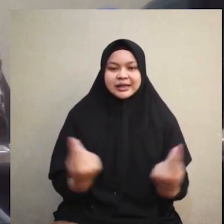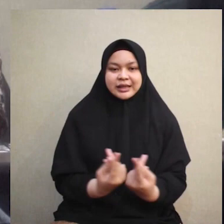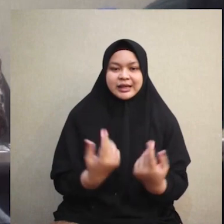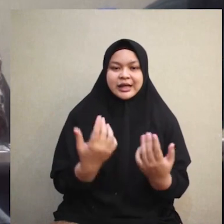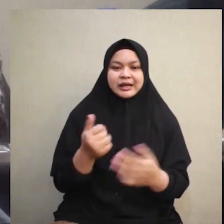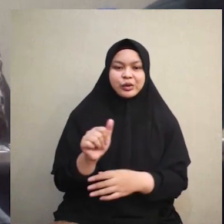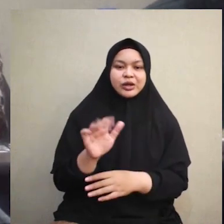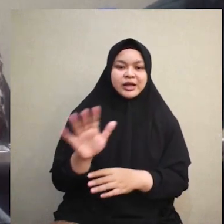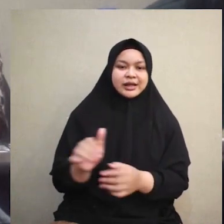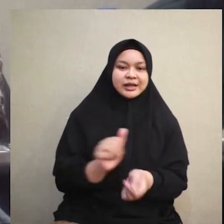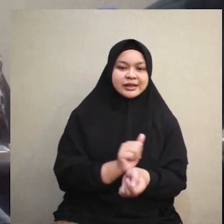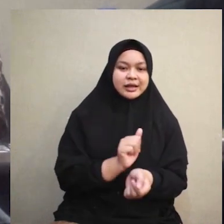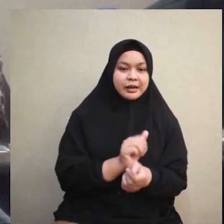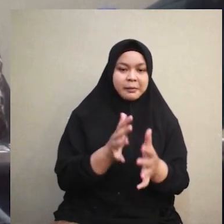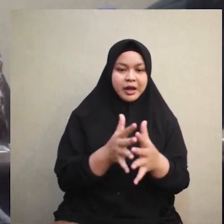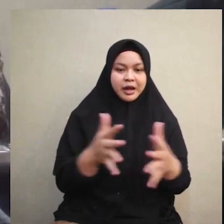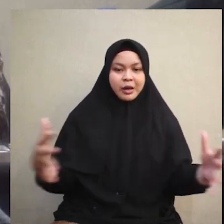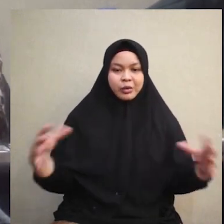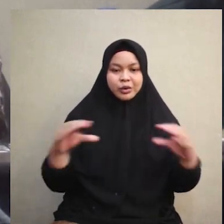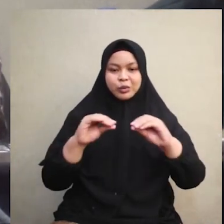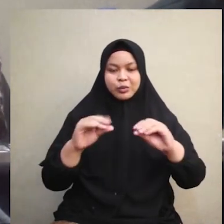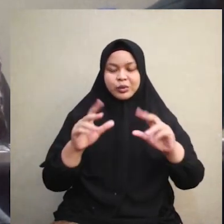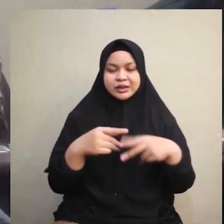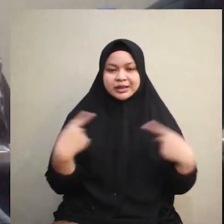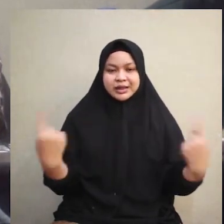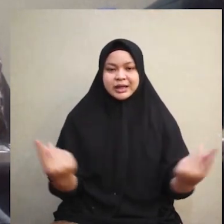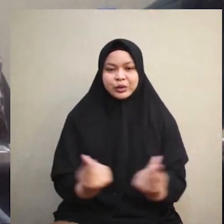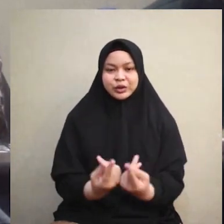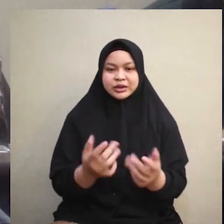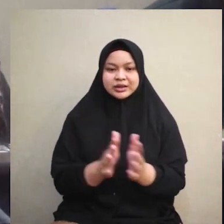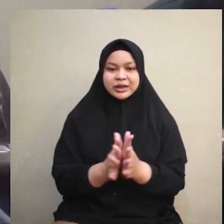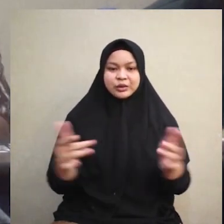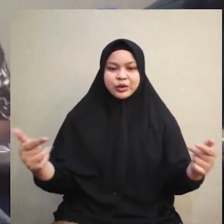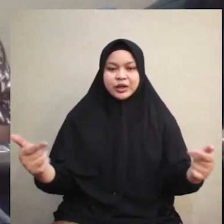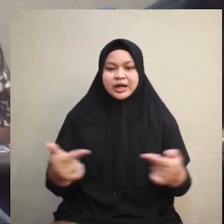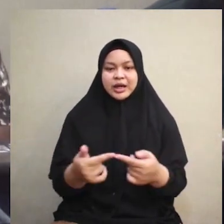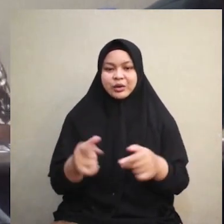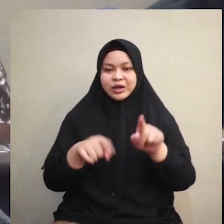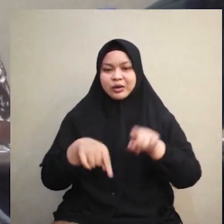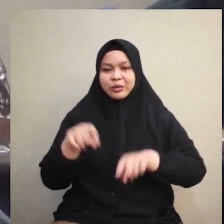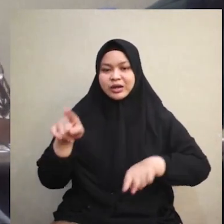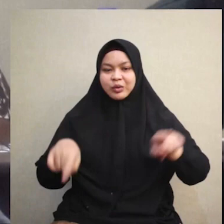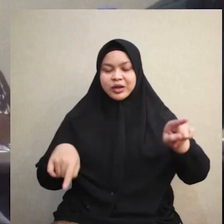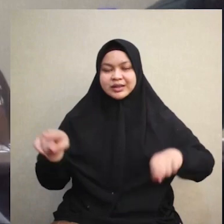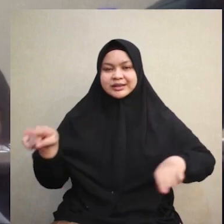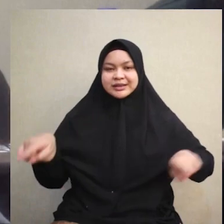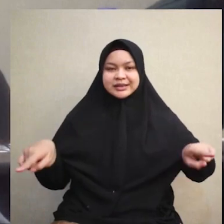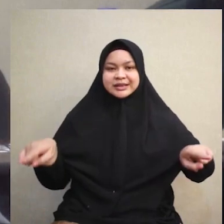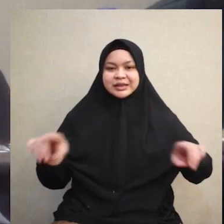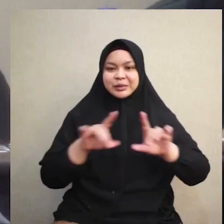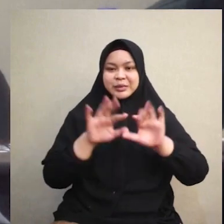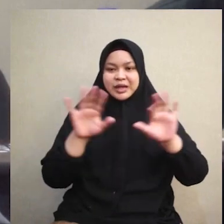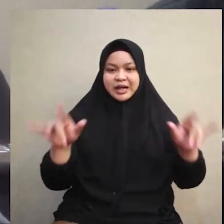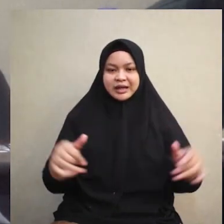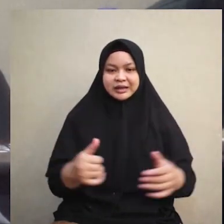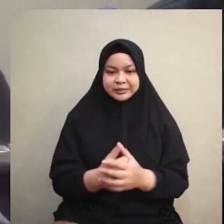ini kerja panjang to educated ourself relating to diversity of humanity